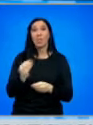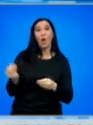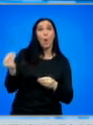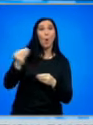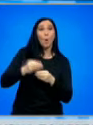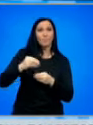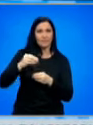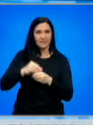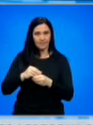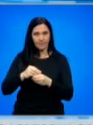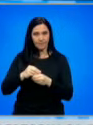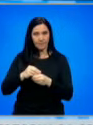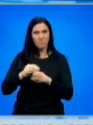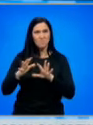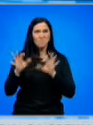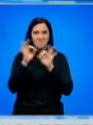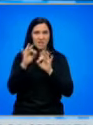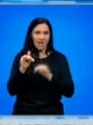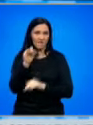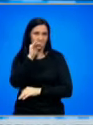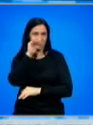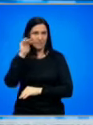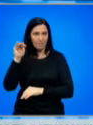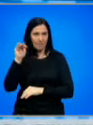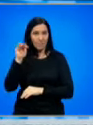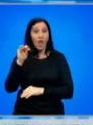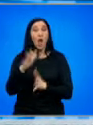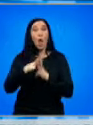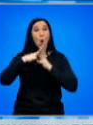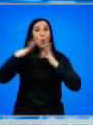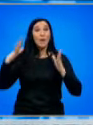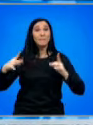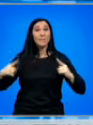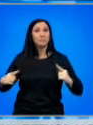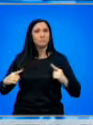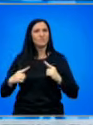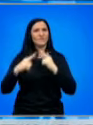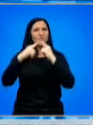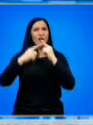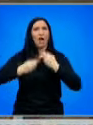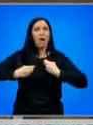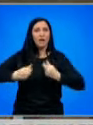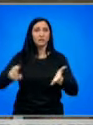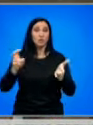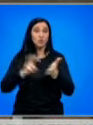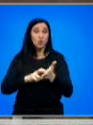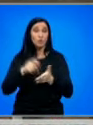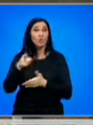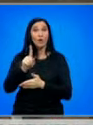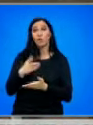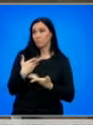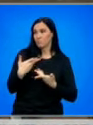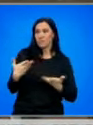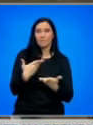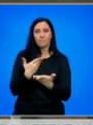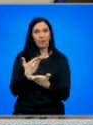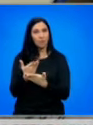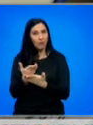в почти никаква степен огромните свръхразходите за електрическа енергия. Това, което ние предлагаме,